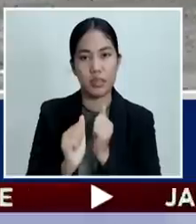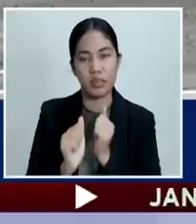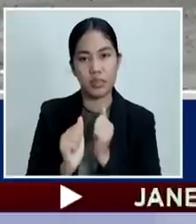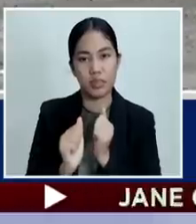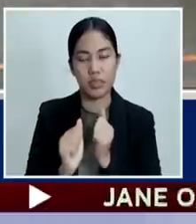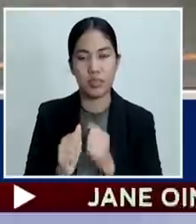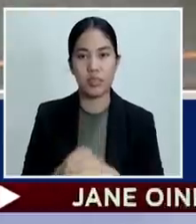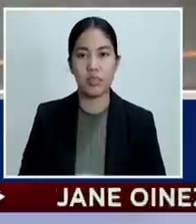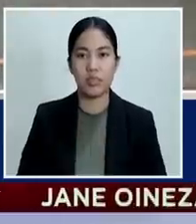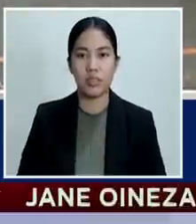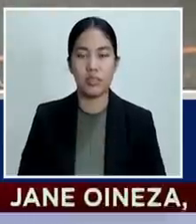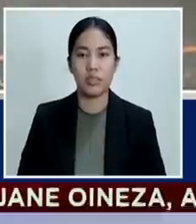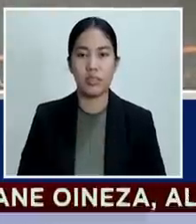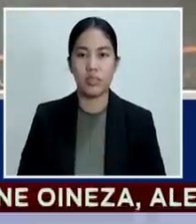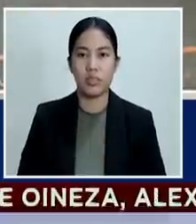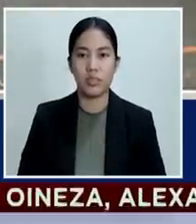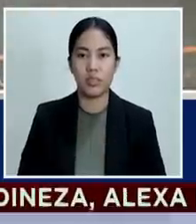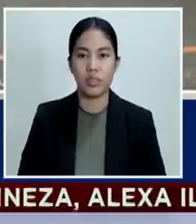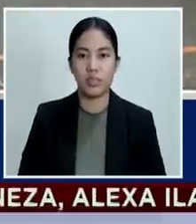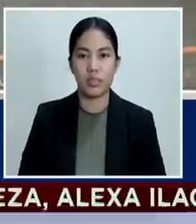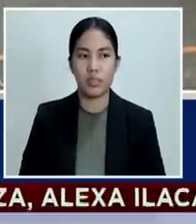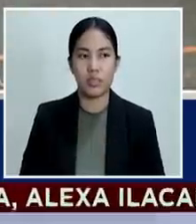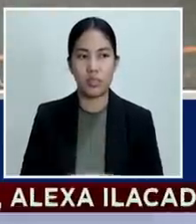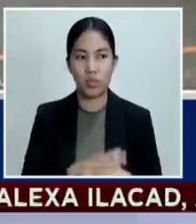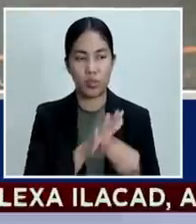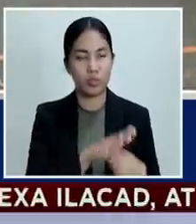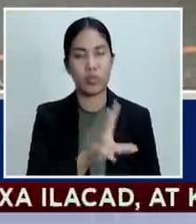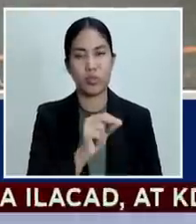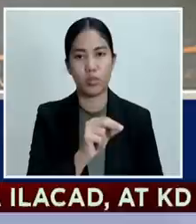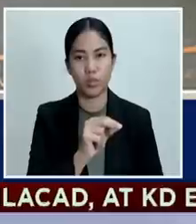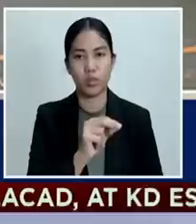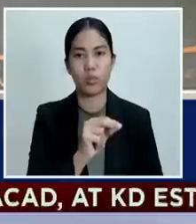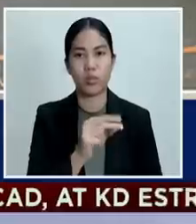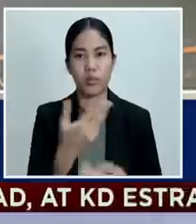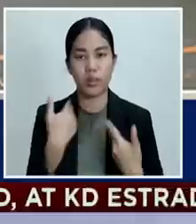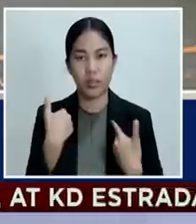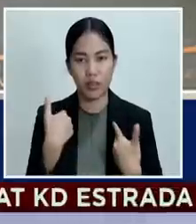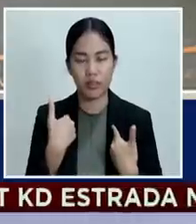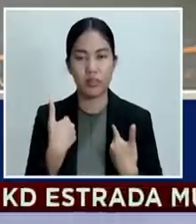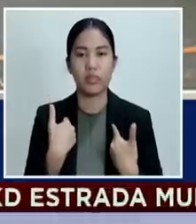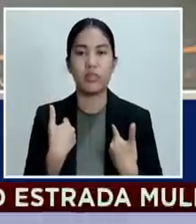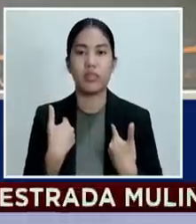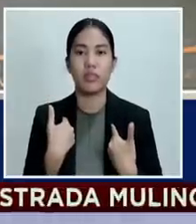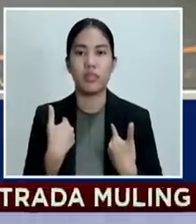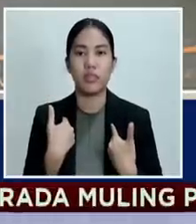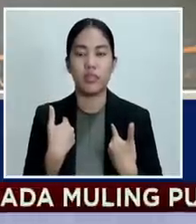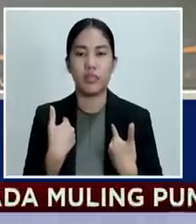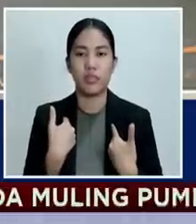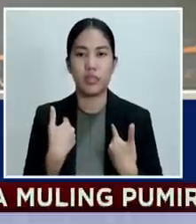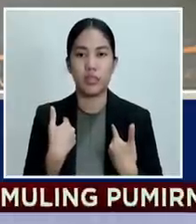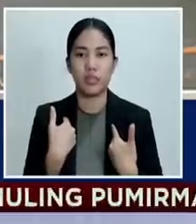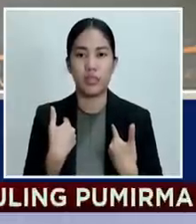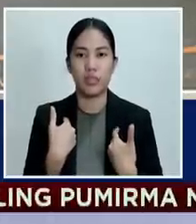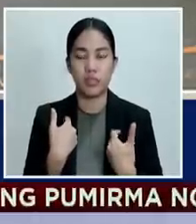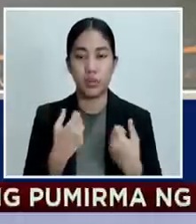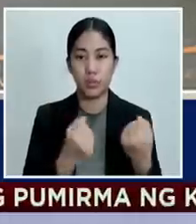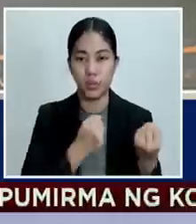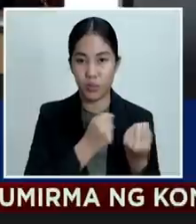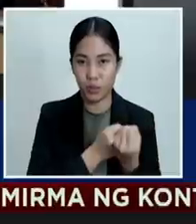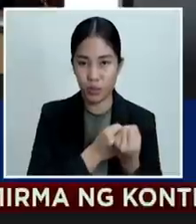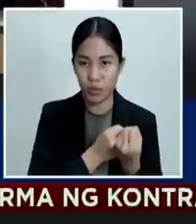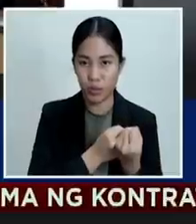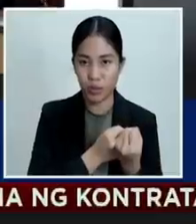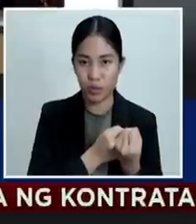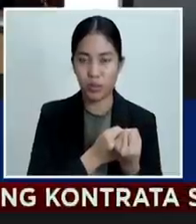na hindi sila wala silang magawa. Meron naman tayong mga remedies sa law na pwede nilang